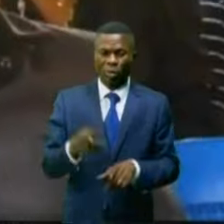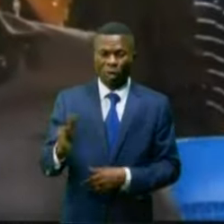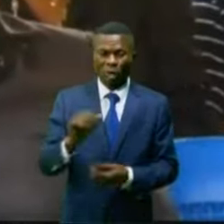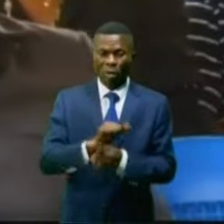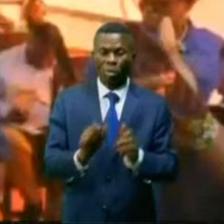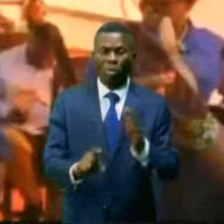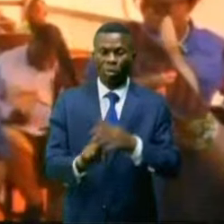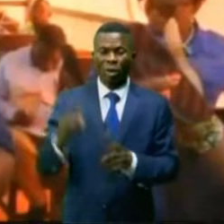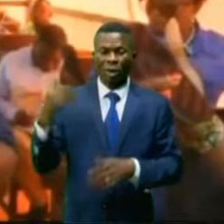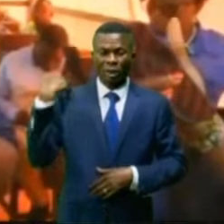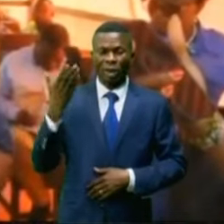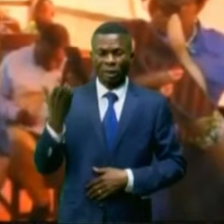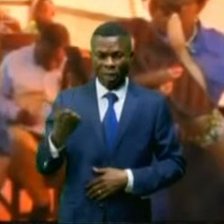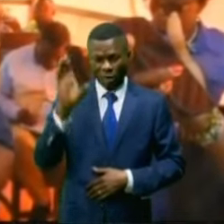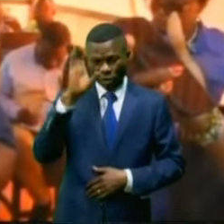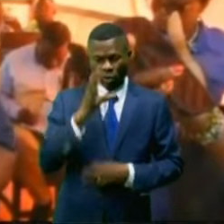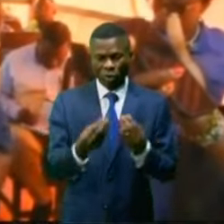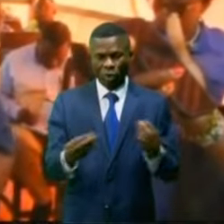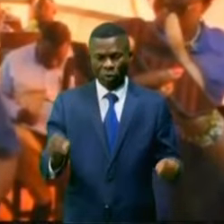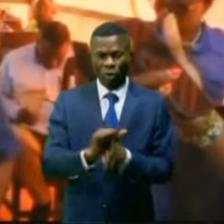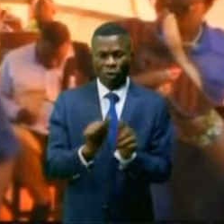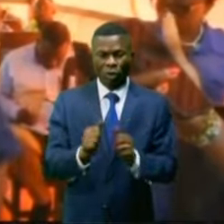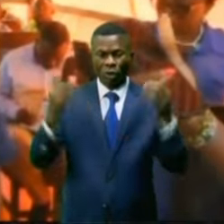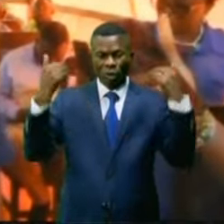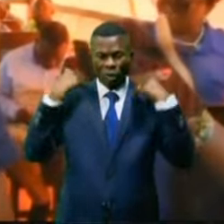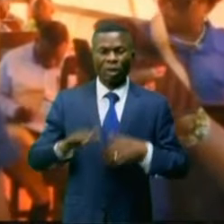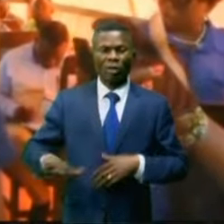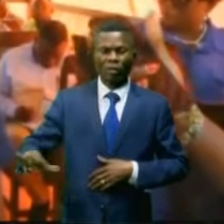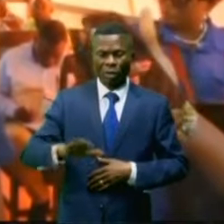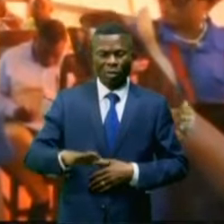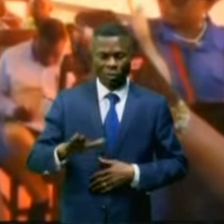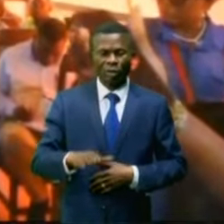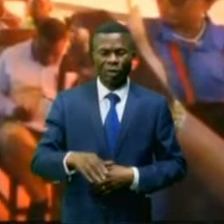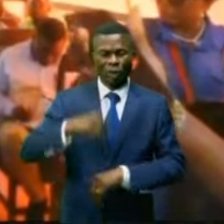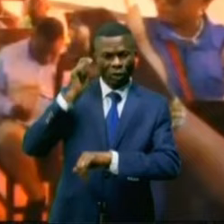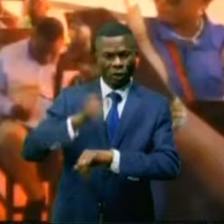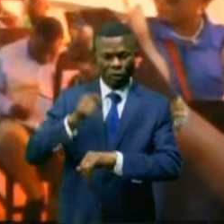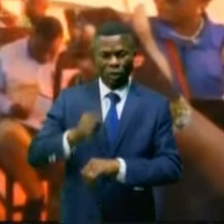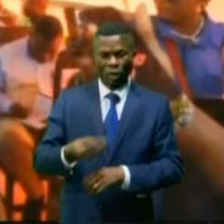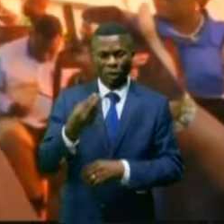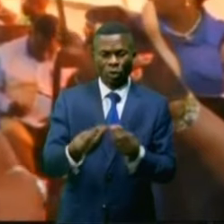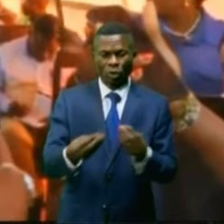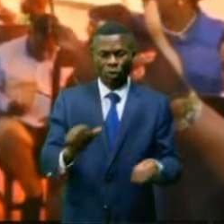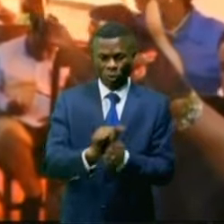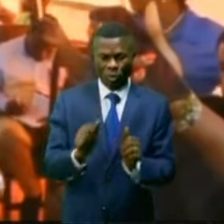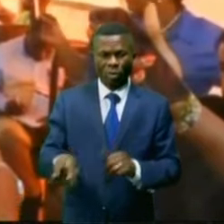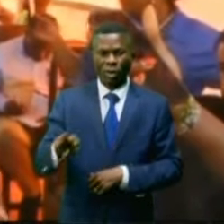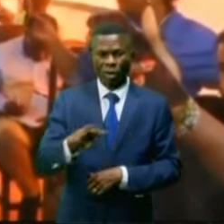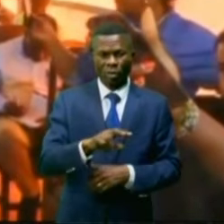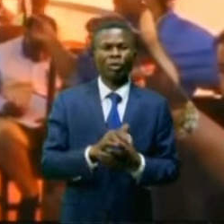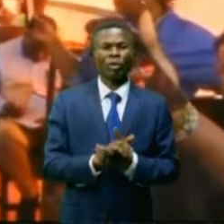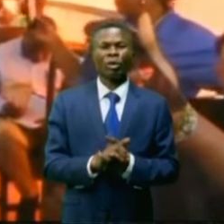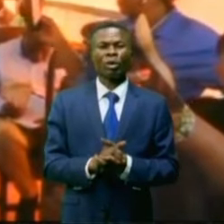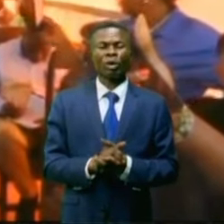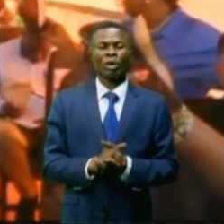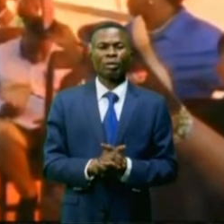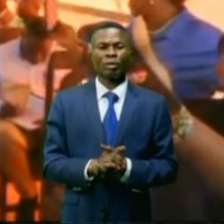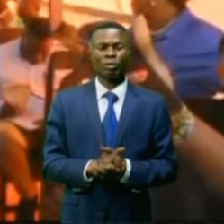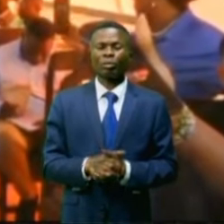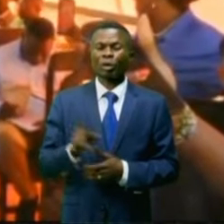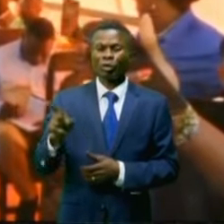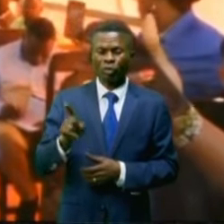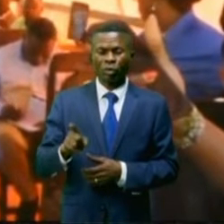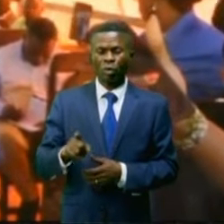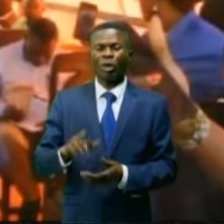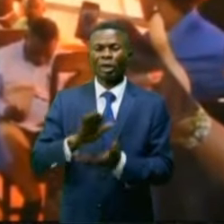L'État, Mokonzia. Pour qu'à chaque fois, en cas de problème, vous vous retourniez vers l'État, car lui